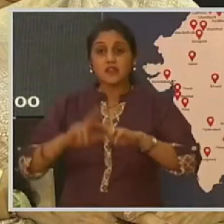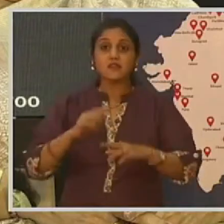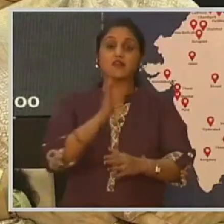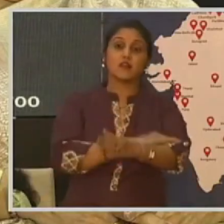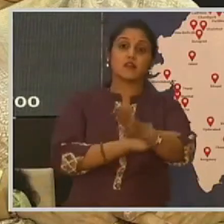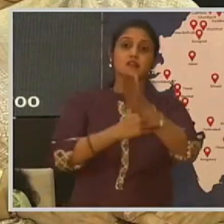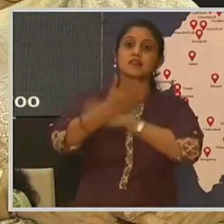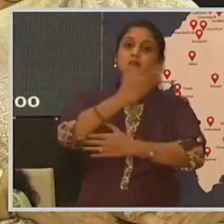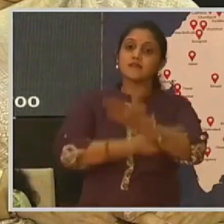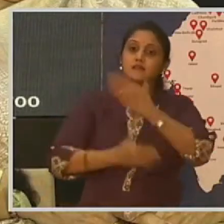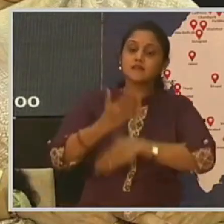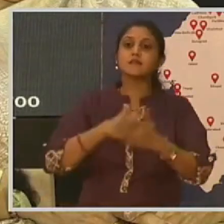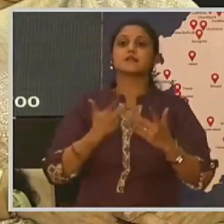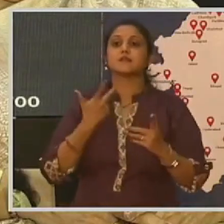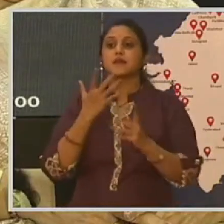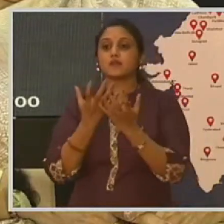की लाइफ को